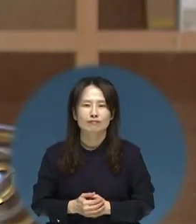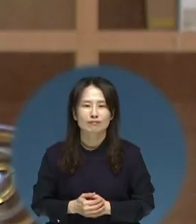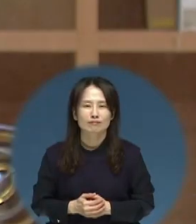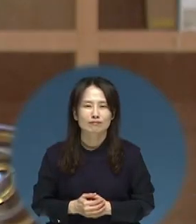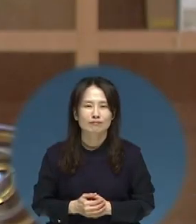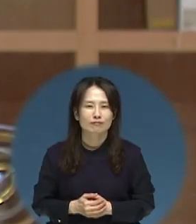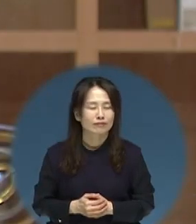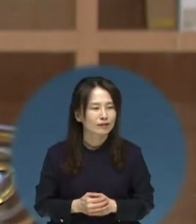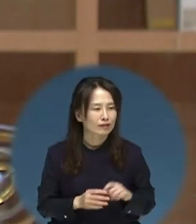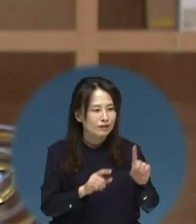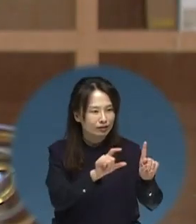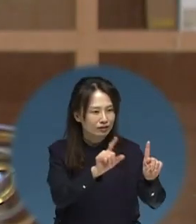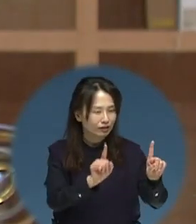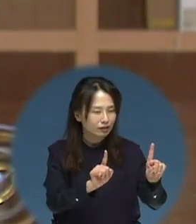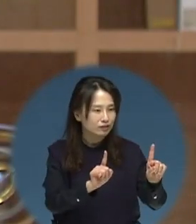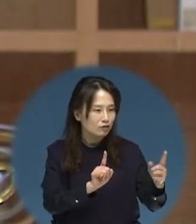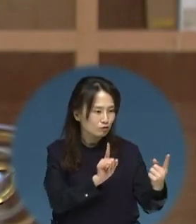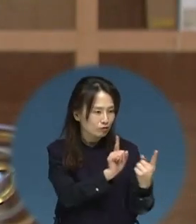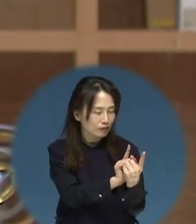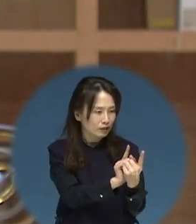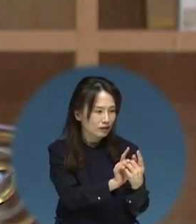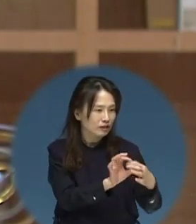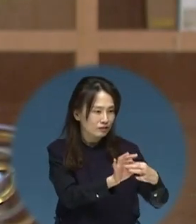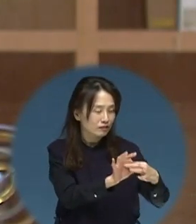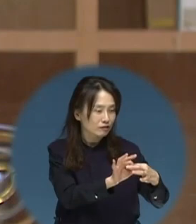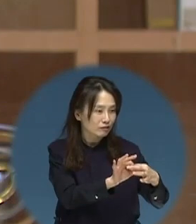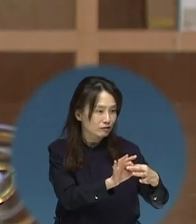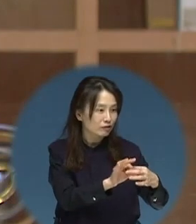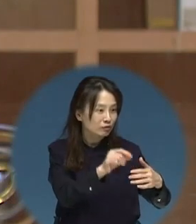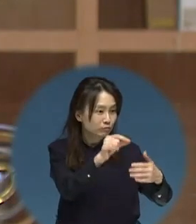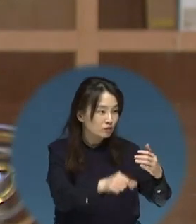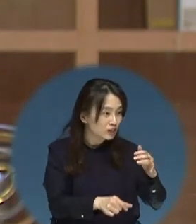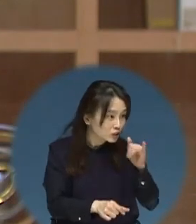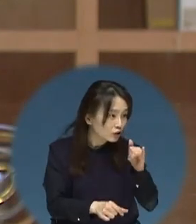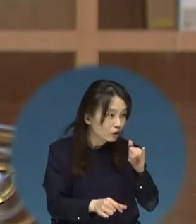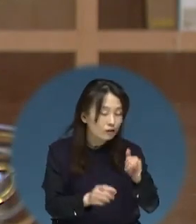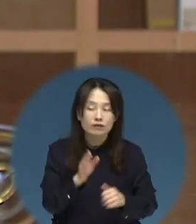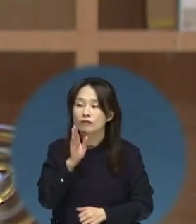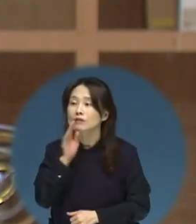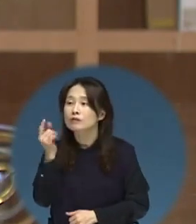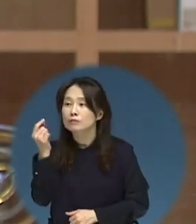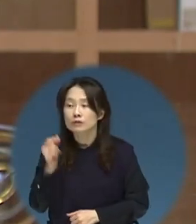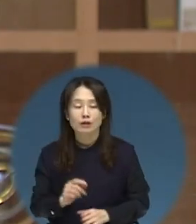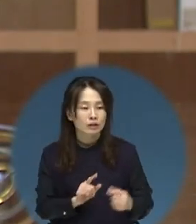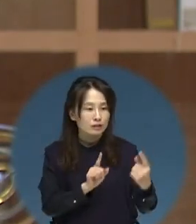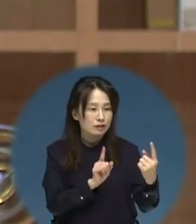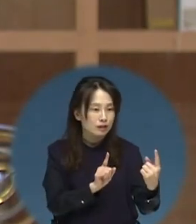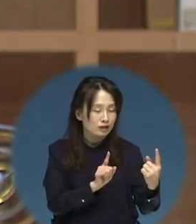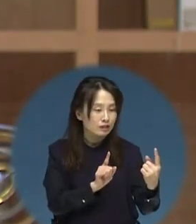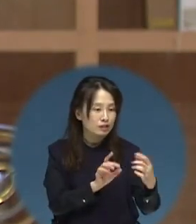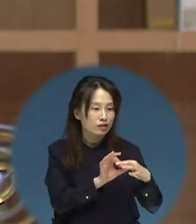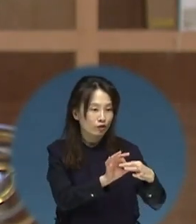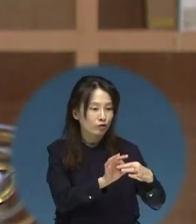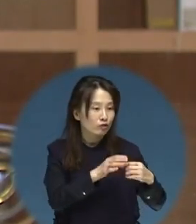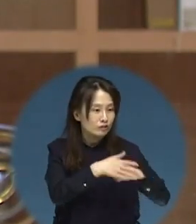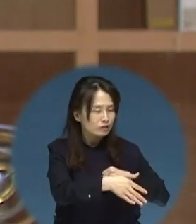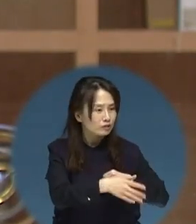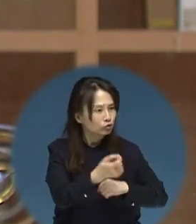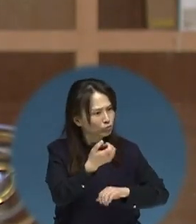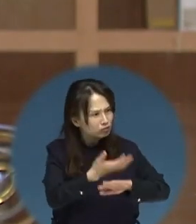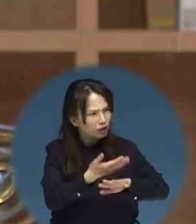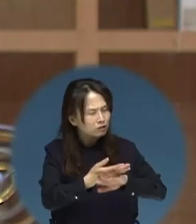뭐 1대1로 결연하는 이런 프로젝트도 있다면서요? 네. 근데 그것도 1대1 결연 방식이 좀 다르다고 들었어요.